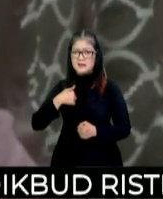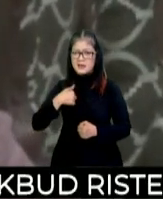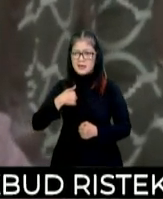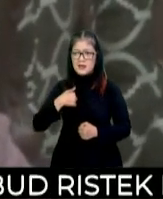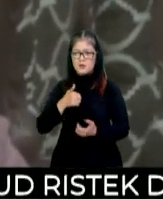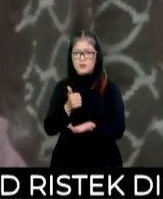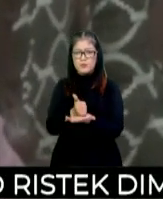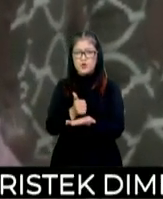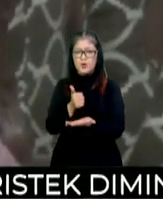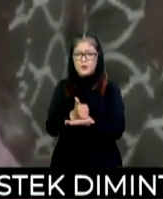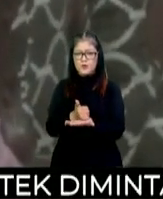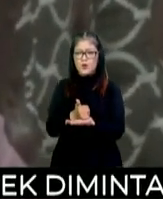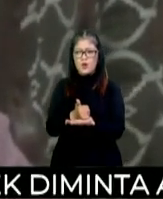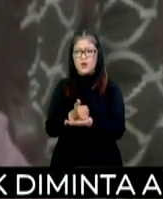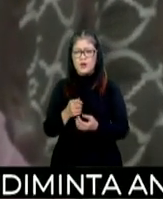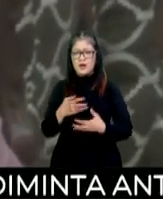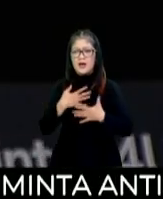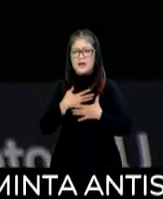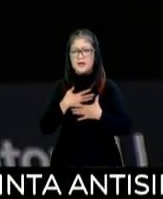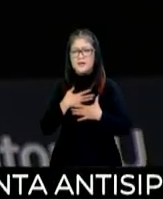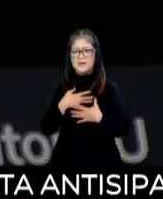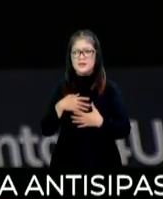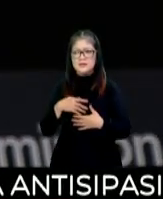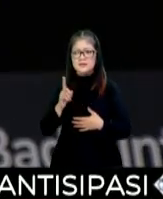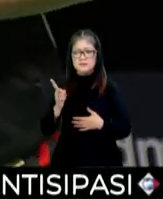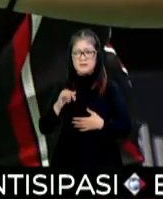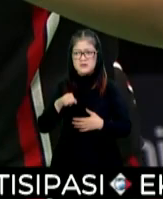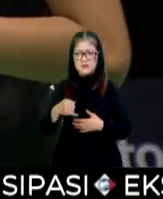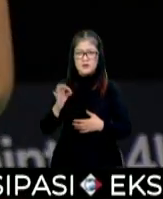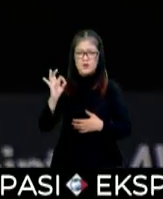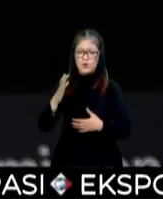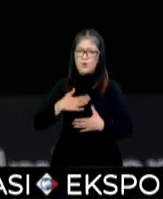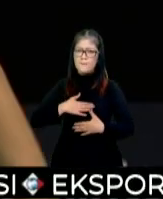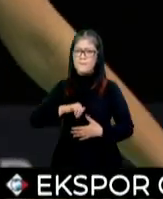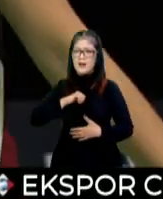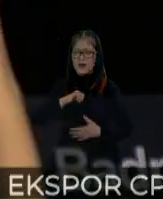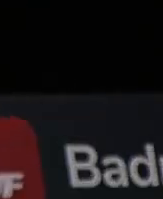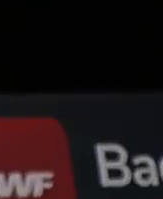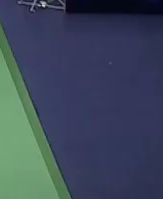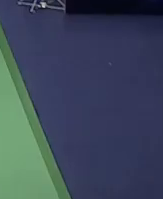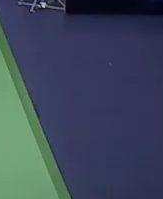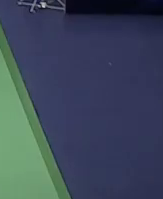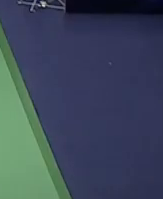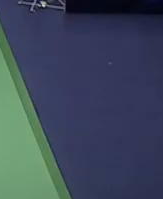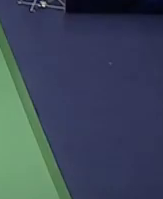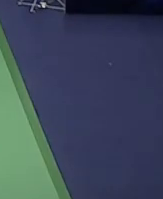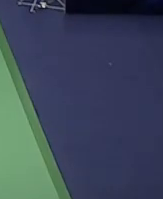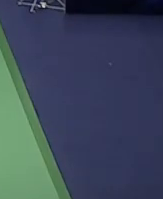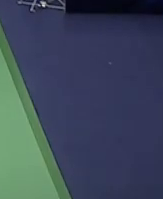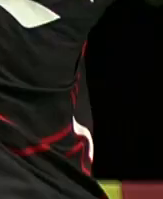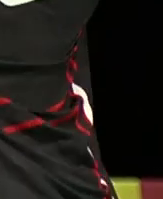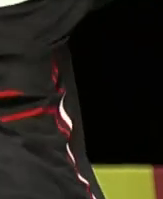itu di luar prediksi saya sebagai orang tua gitu loh. Menurut Zelin, semasa kecil Bilqis diharapkan tidak terjun ke dunia bulu